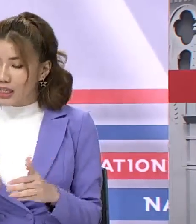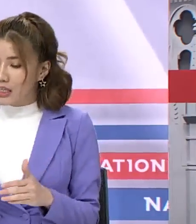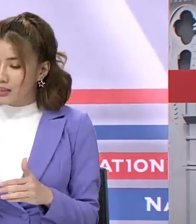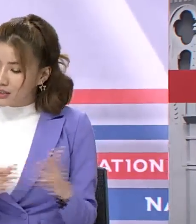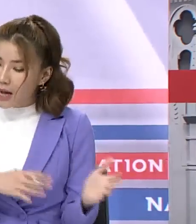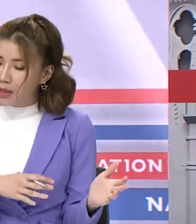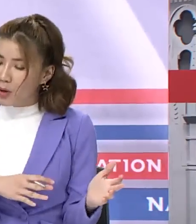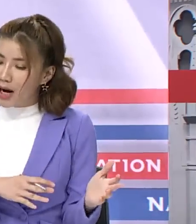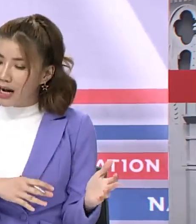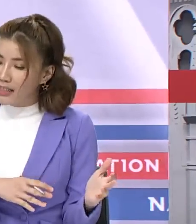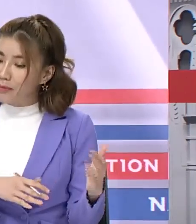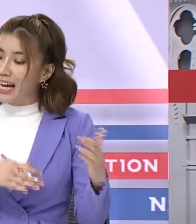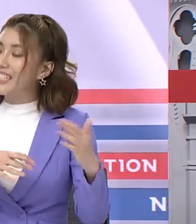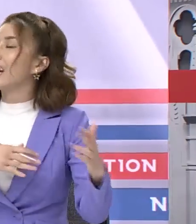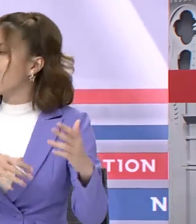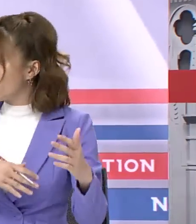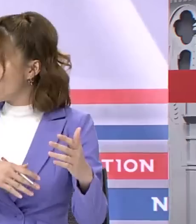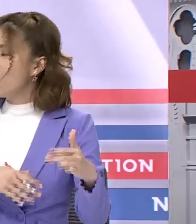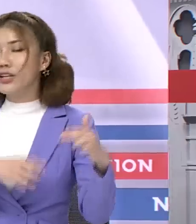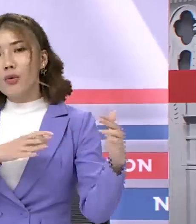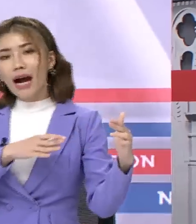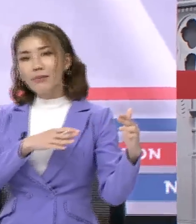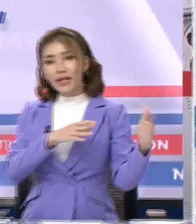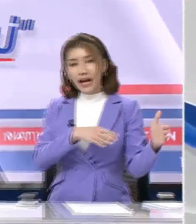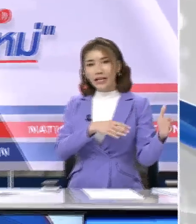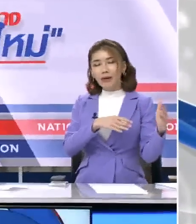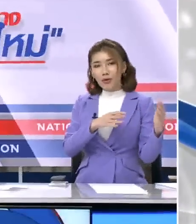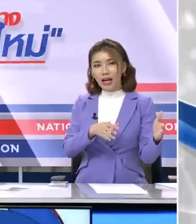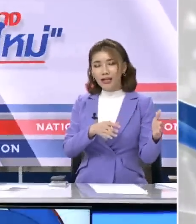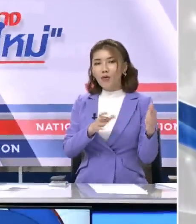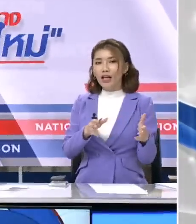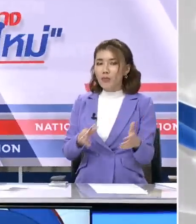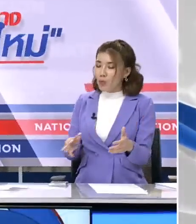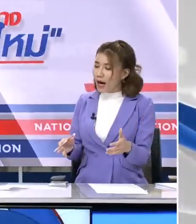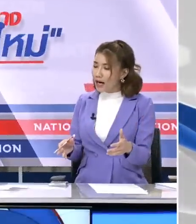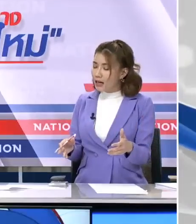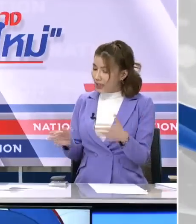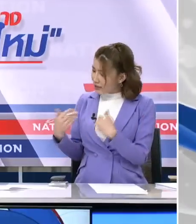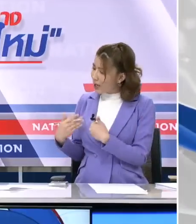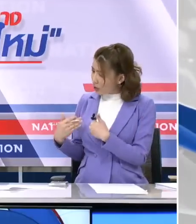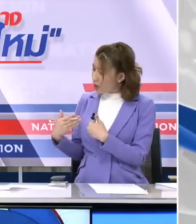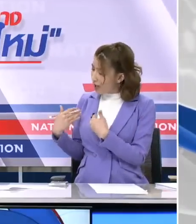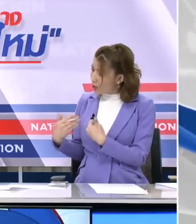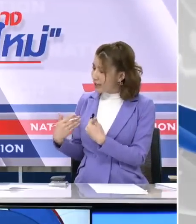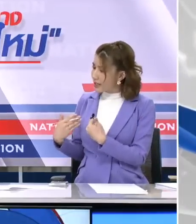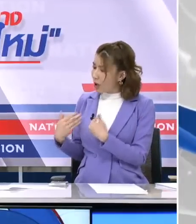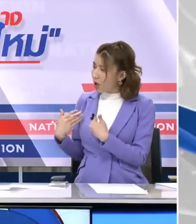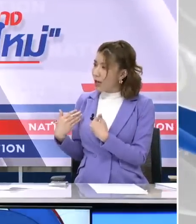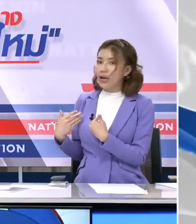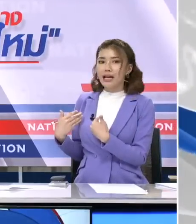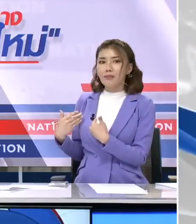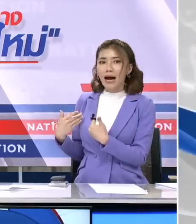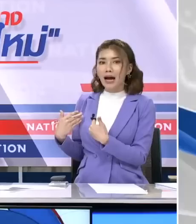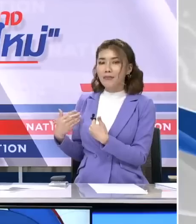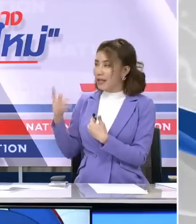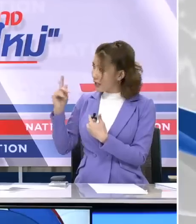เรื่องนี้จะทราบเลยบอกว่ายังมีการแย่งกันอยู่ระหว่างเพื่อไทยกับก้าวไกลก้าวไกลก็บอกว่าประธานสภาต้องเป็นของก้าวไกลสิเพราะก้